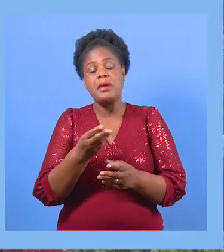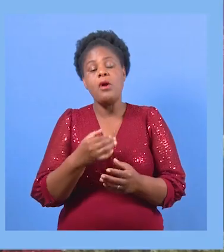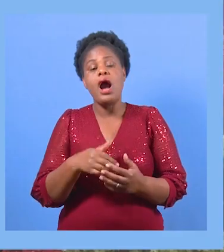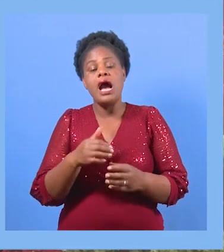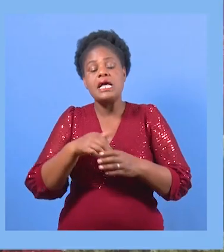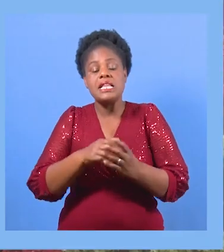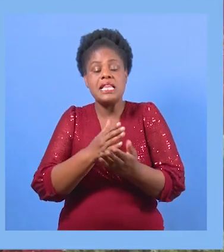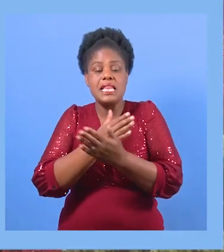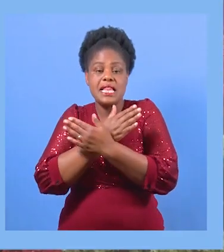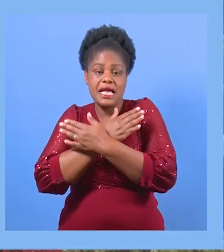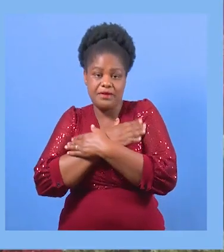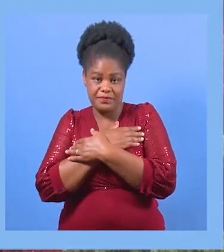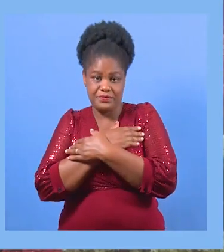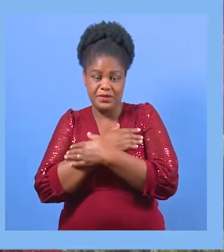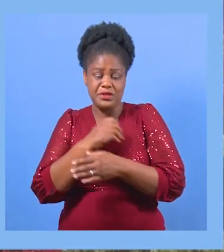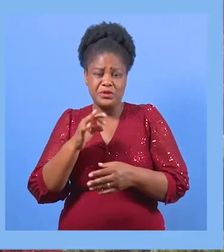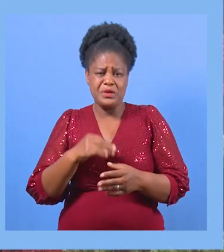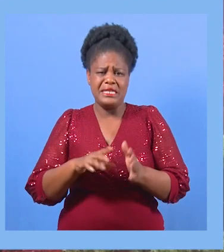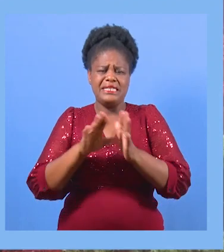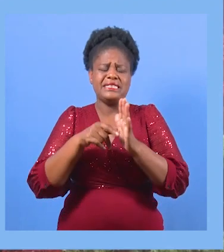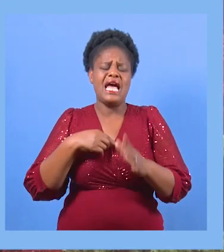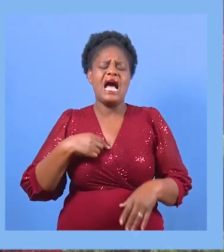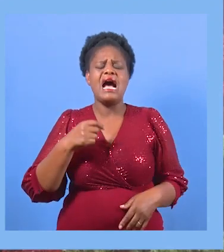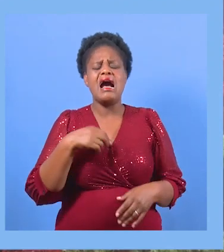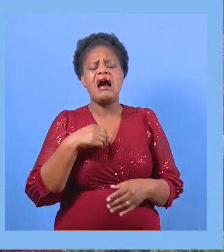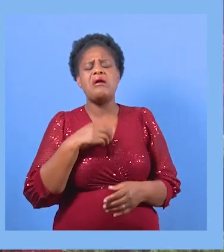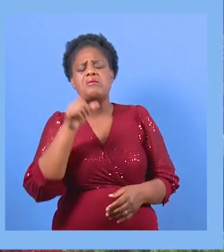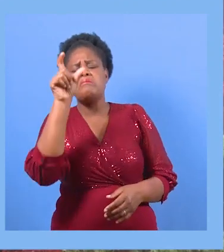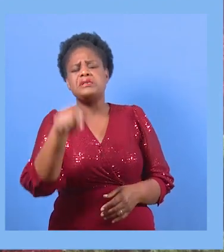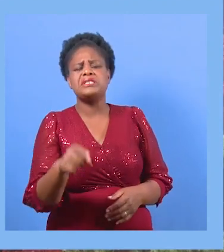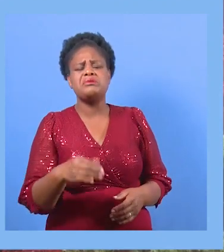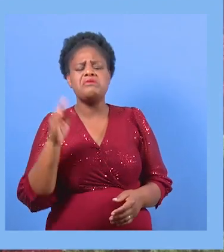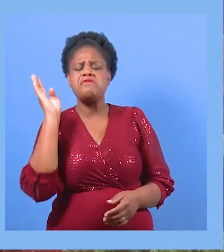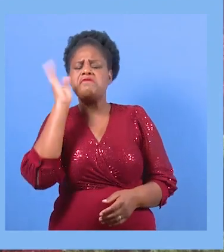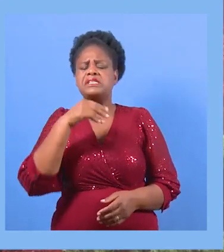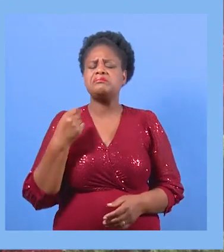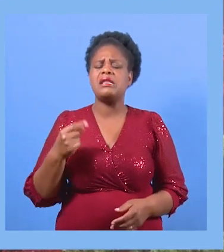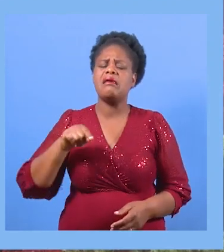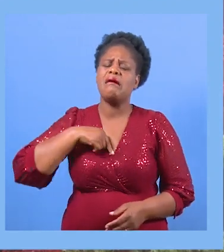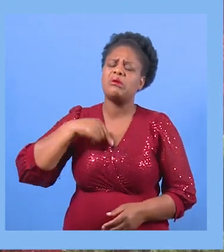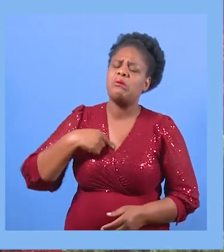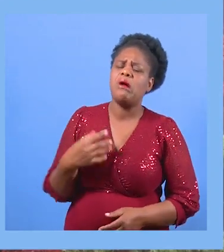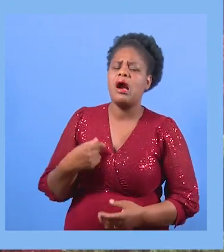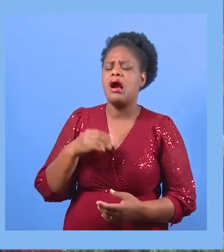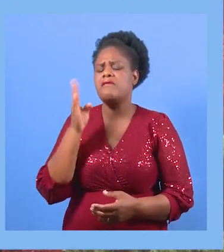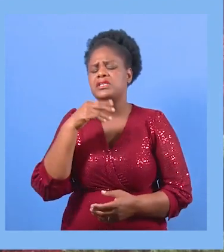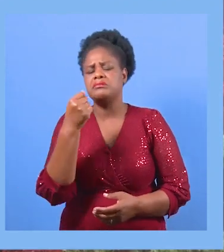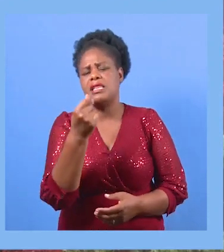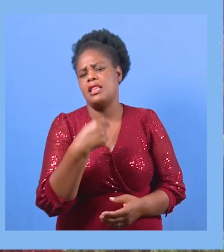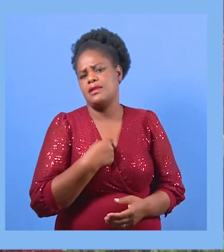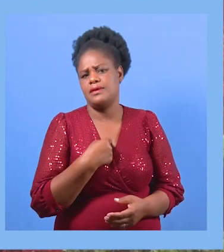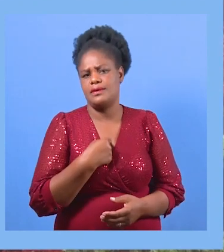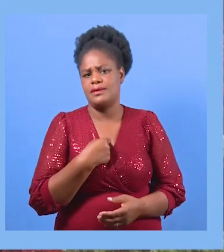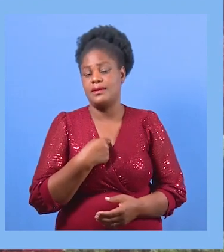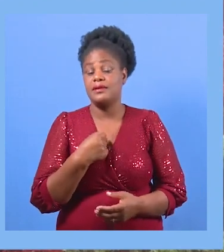here nyaya yedu kana tozochema kudyiwa, nekuti rudo harutarire zvese izvozvo. Ndomboya kwauri